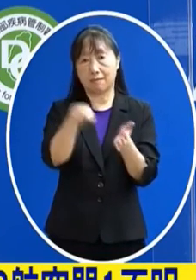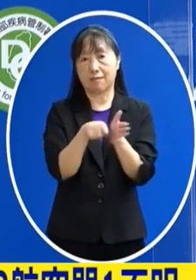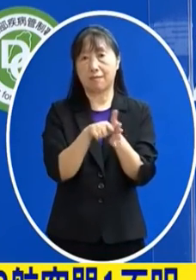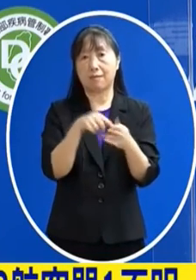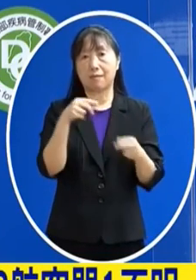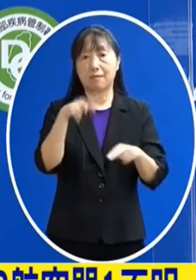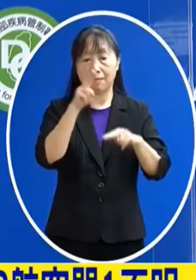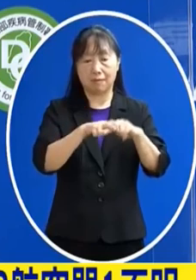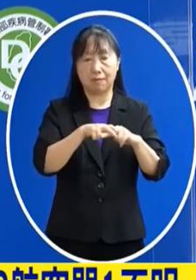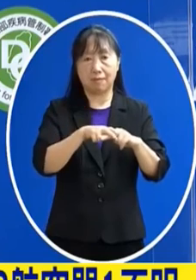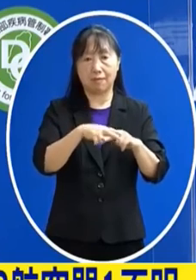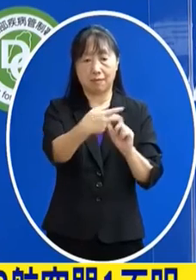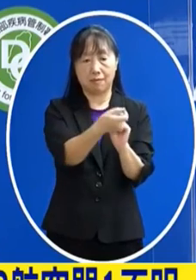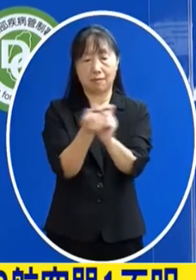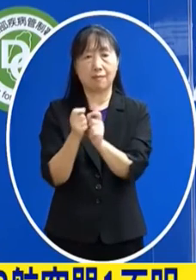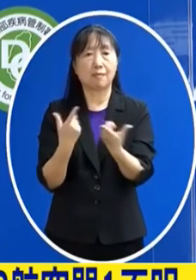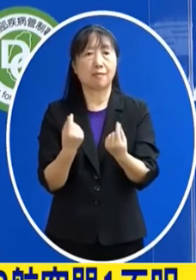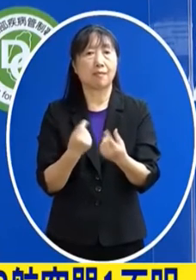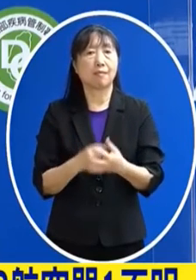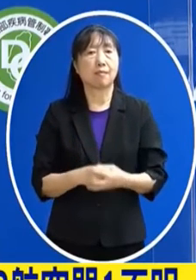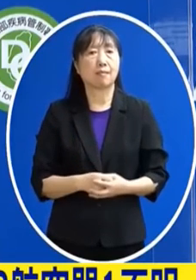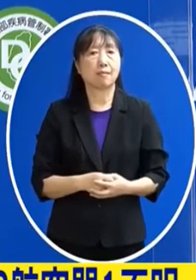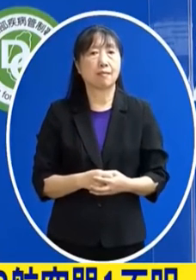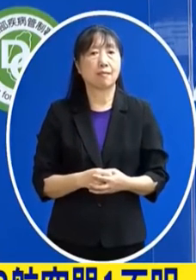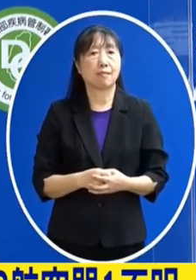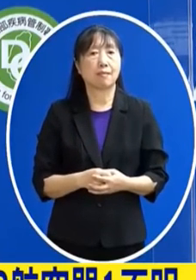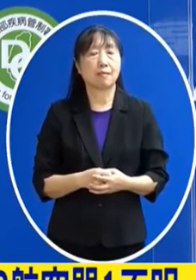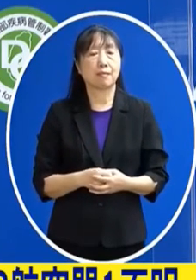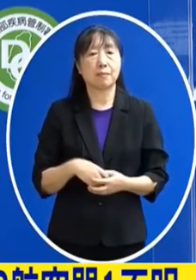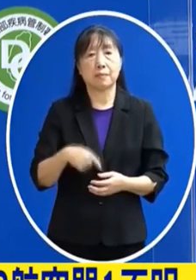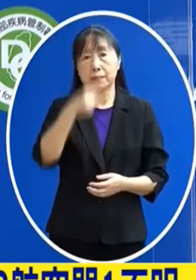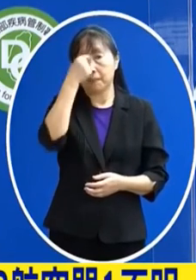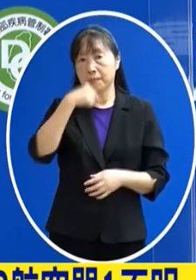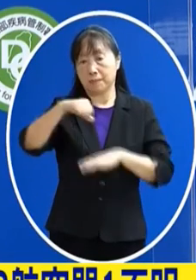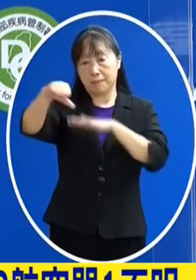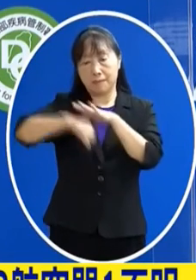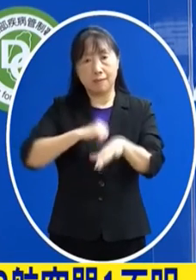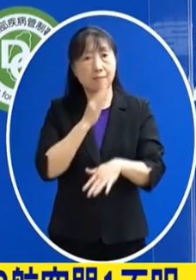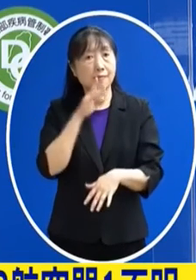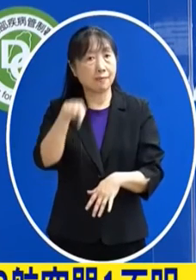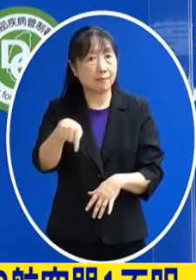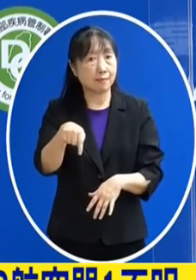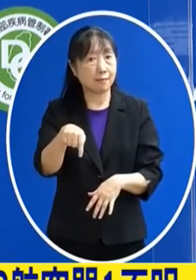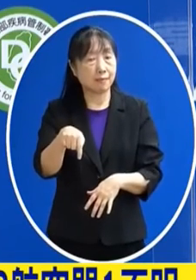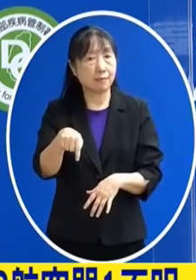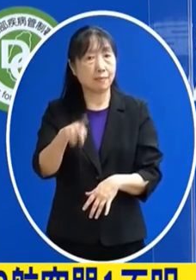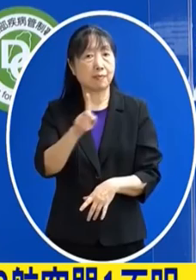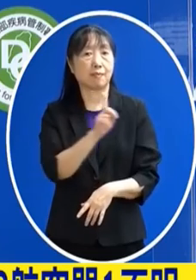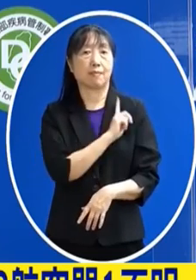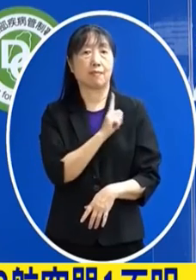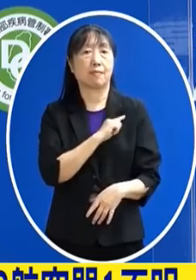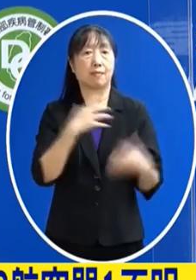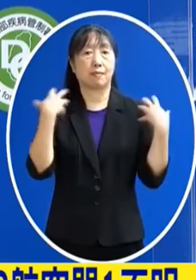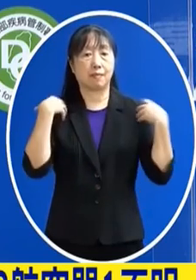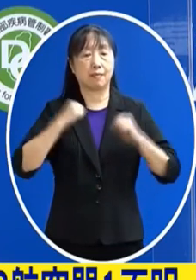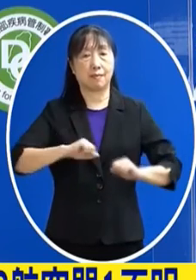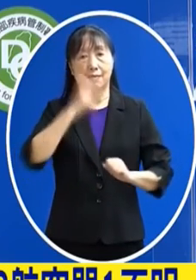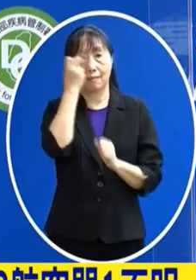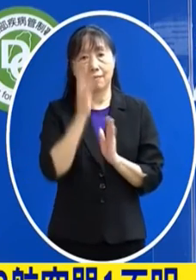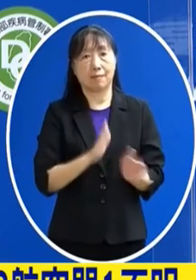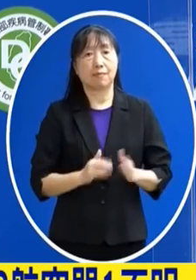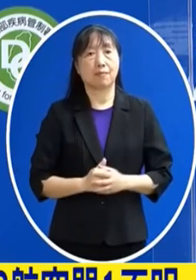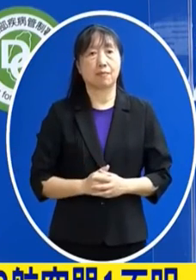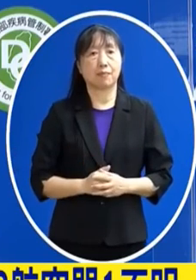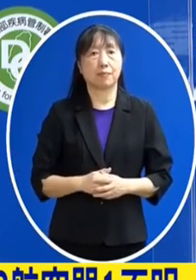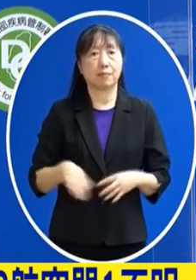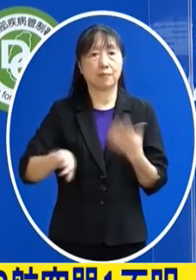客。那至于在哈那个从菲律宾进来的哈，就列自主管理。